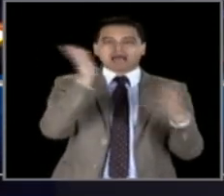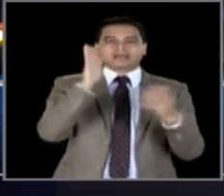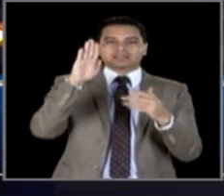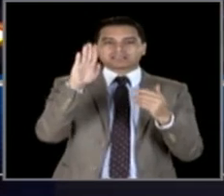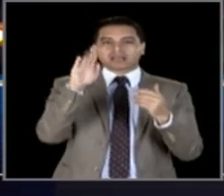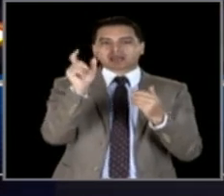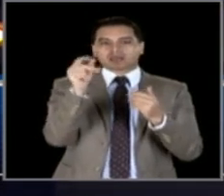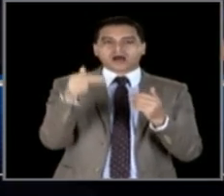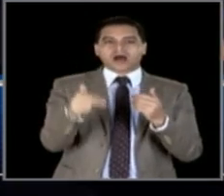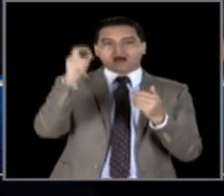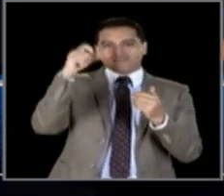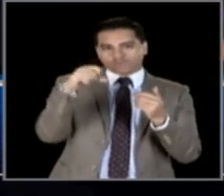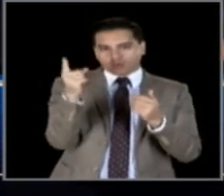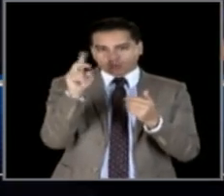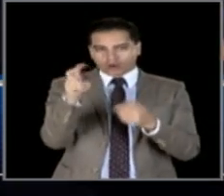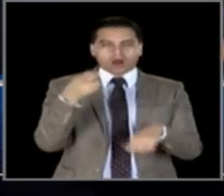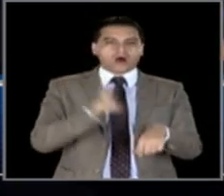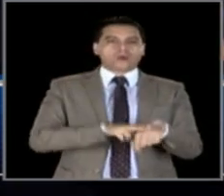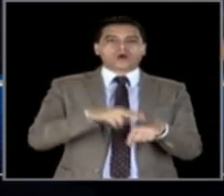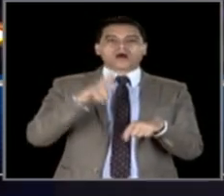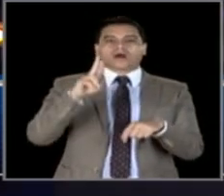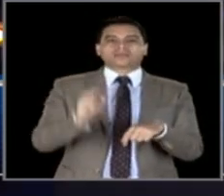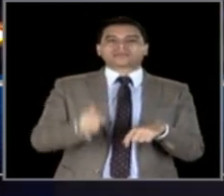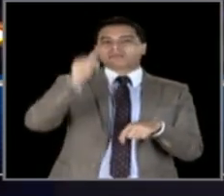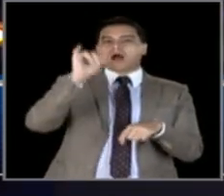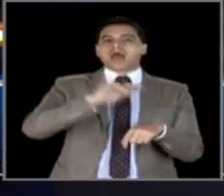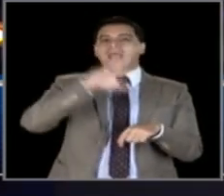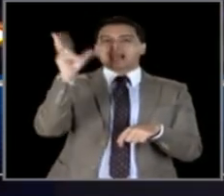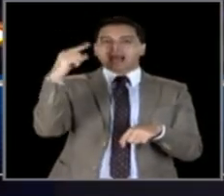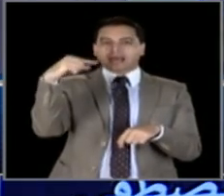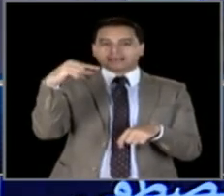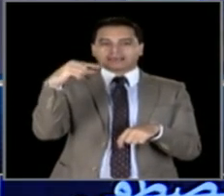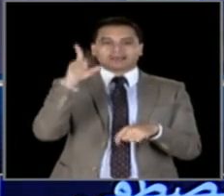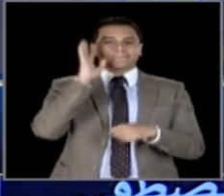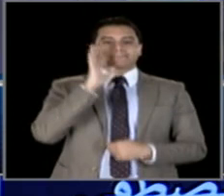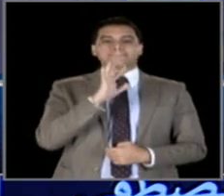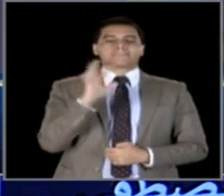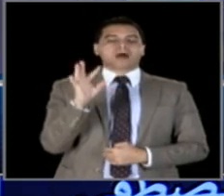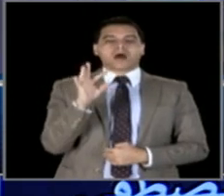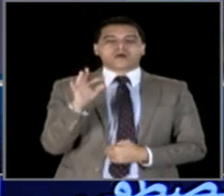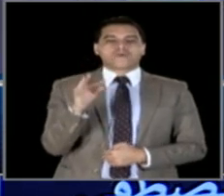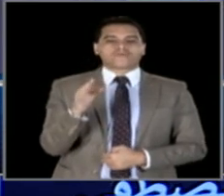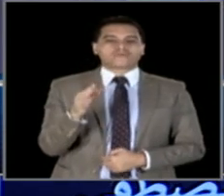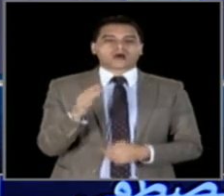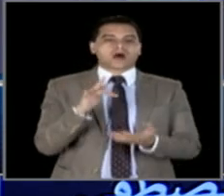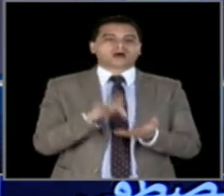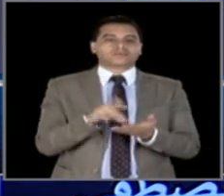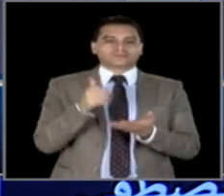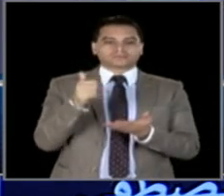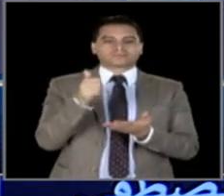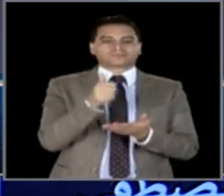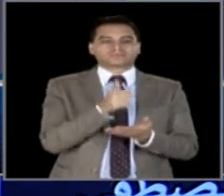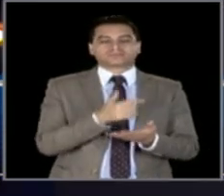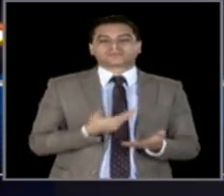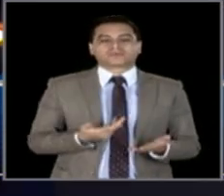محدش يتكلم مع مصطفى محمد. إيه العاصمة بتاع الدولة من دول الخمسة اللي أنا قلته؟ كوالالمبور. إن